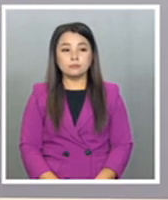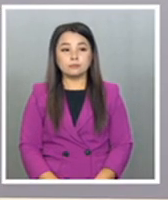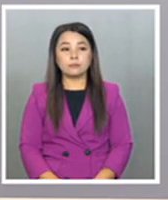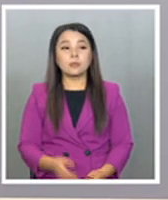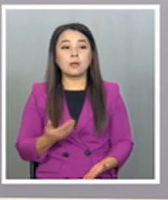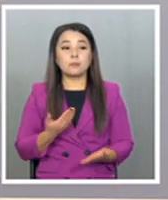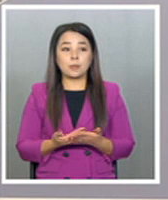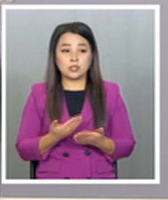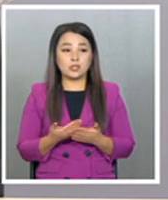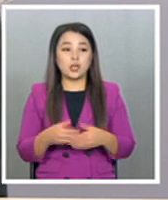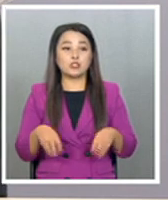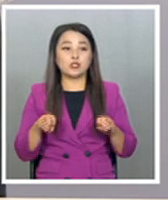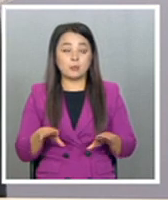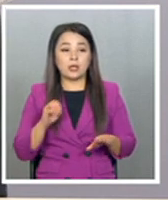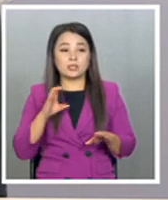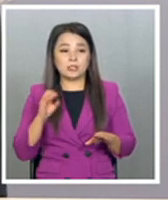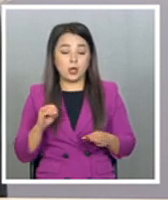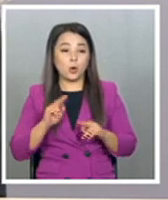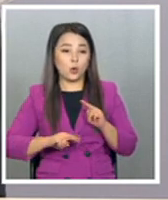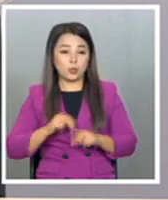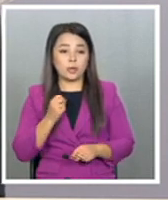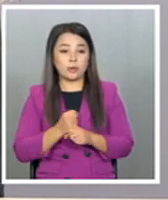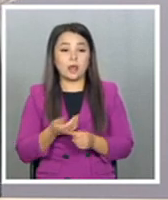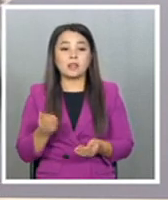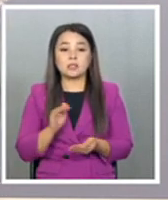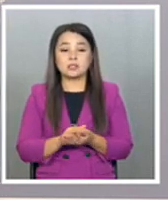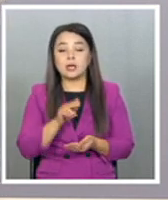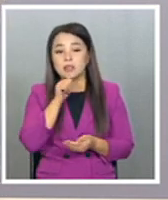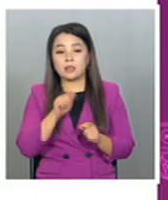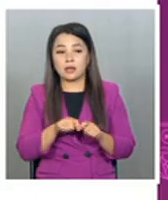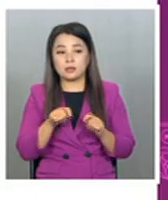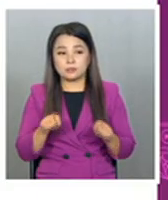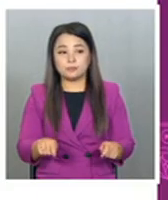Мәселе және шешім эссенің құрылымымен таныс болайық.